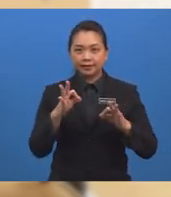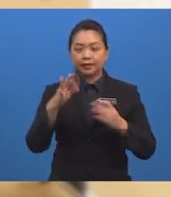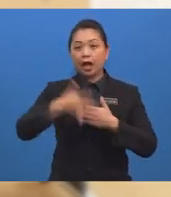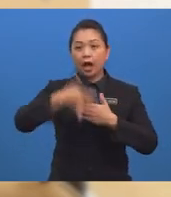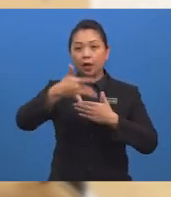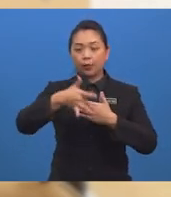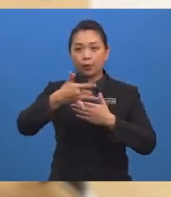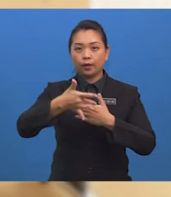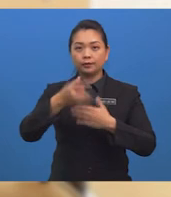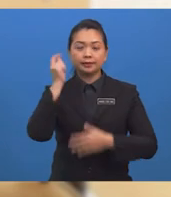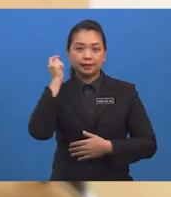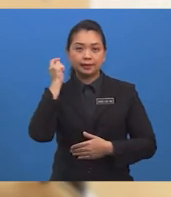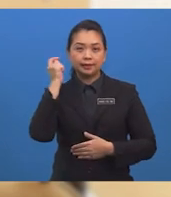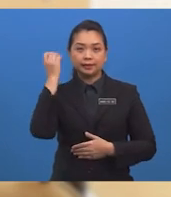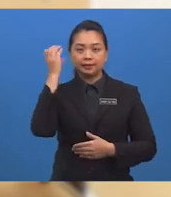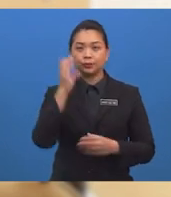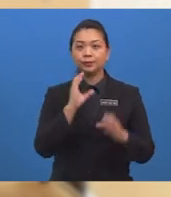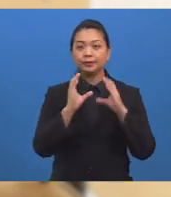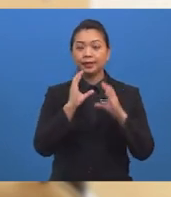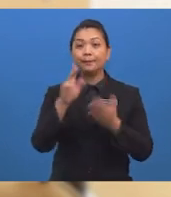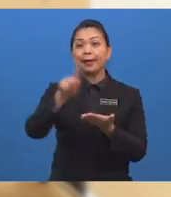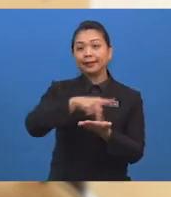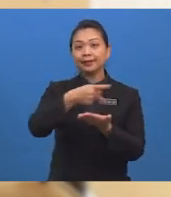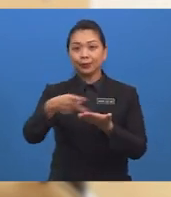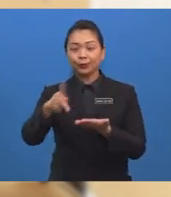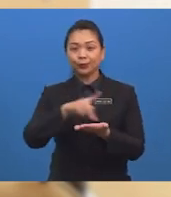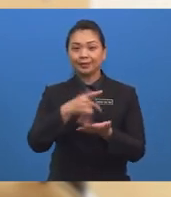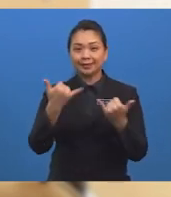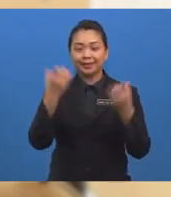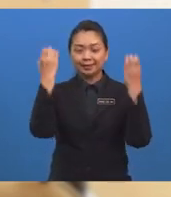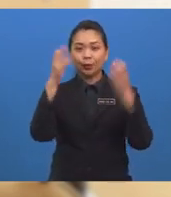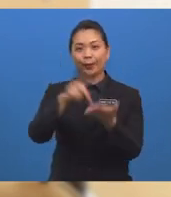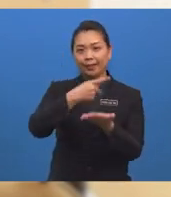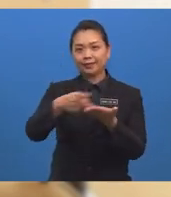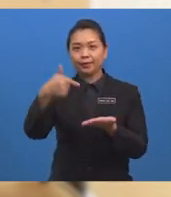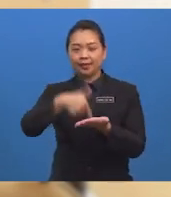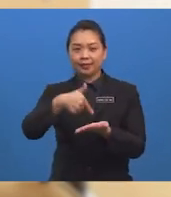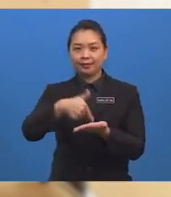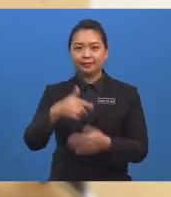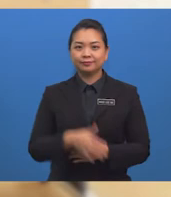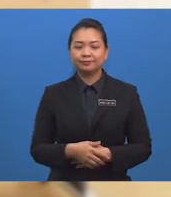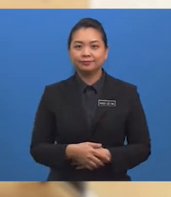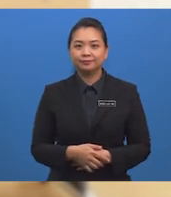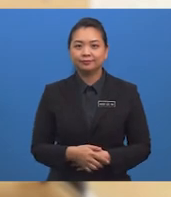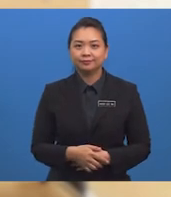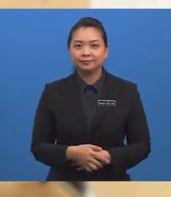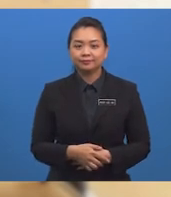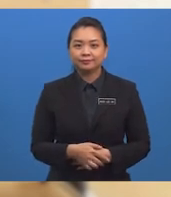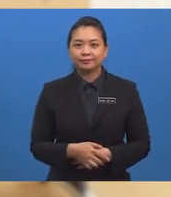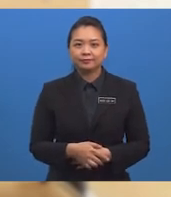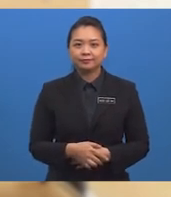pada awal siaran cikgu berpantun, izinkan cikgu berpantun sebelum mengakhiri rancangan pada hari